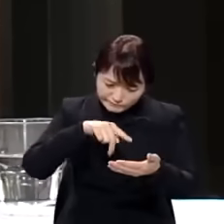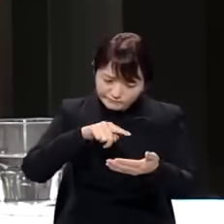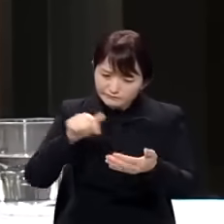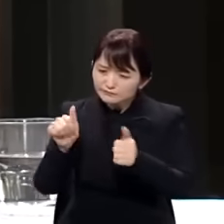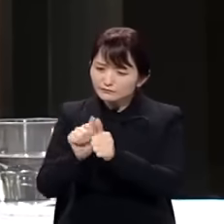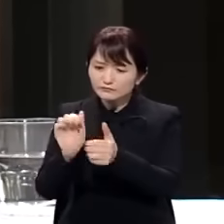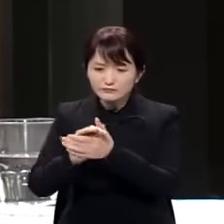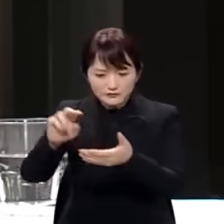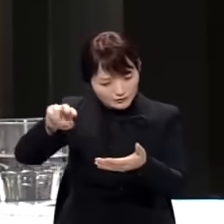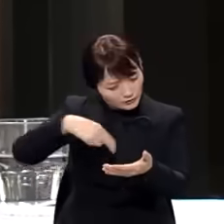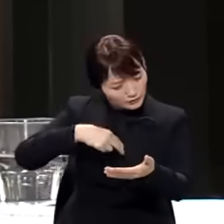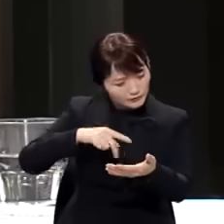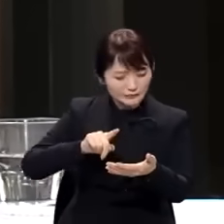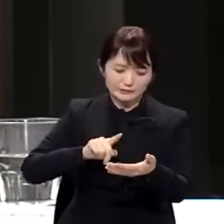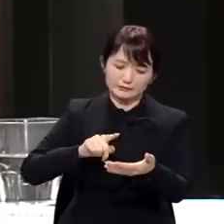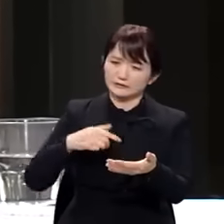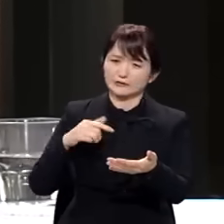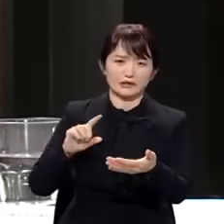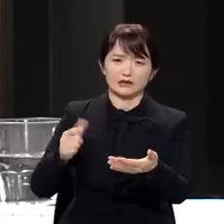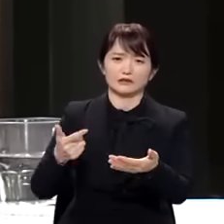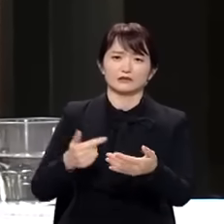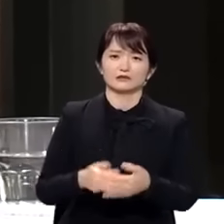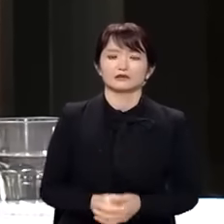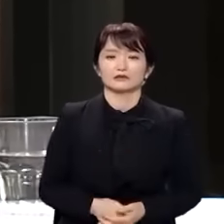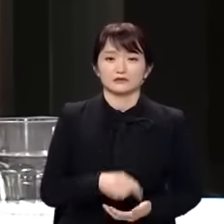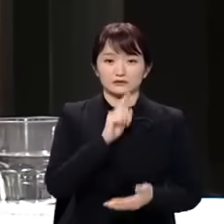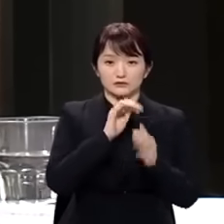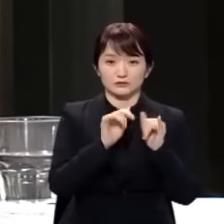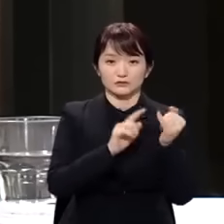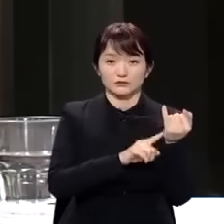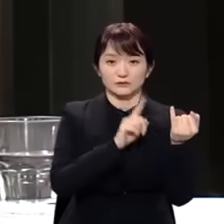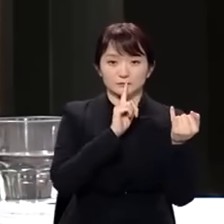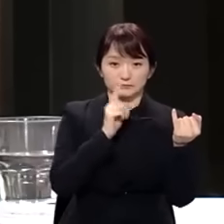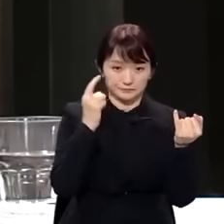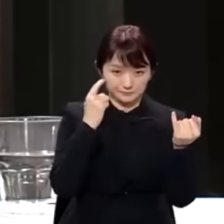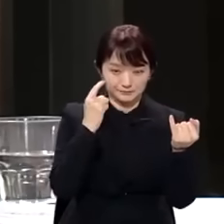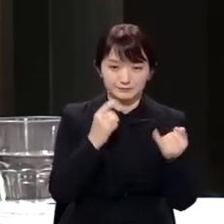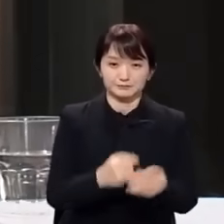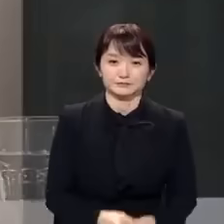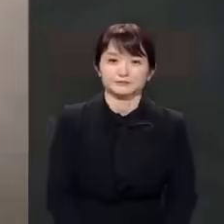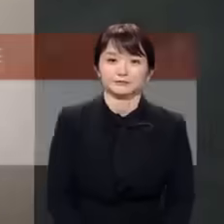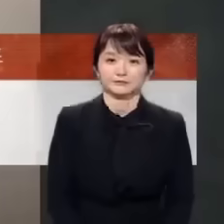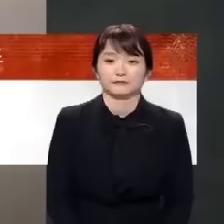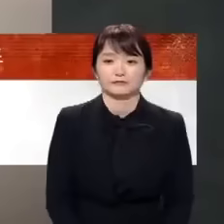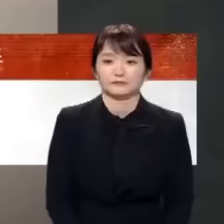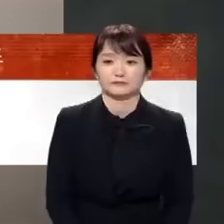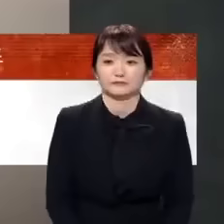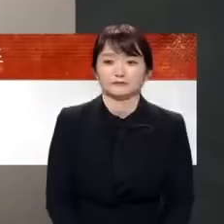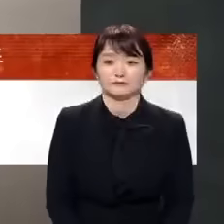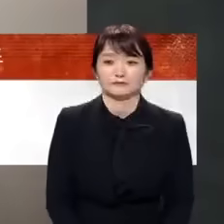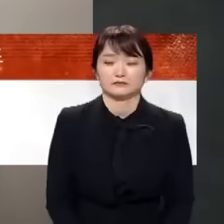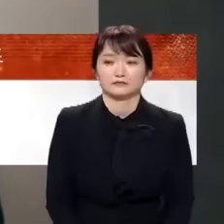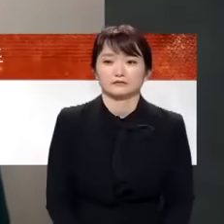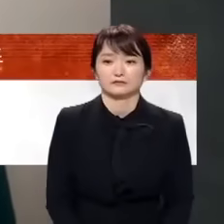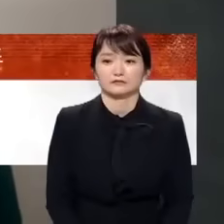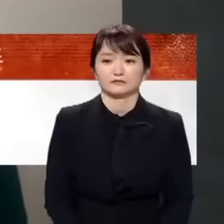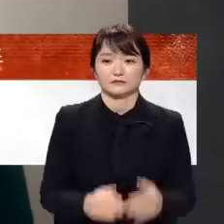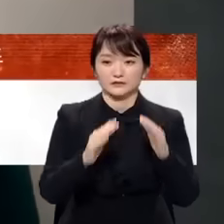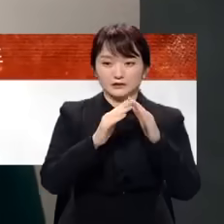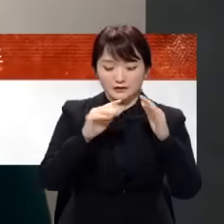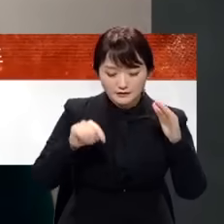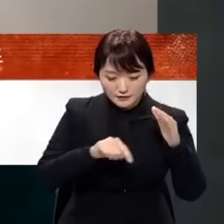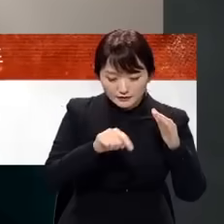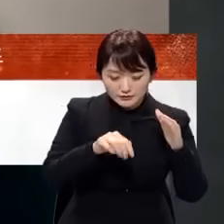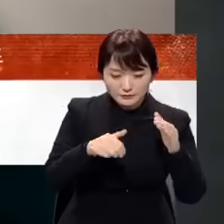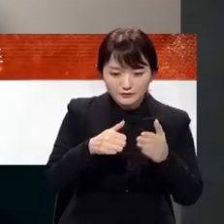남자친구가 보낸 문자가 아니었다는 건데요. 이 제보자분의 얘기 직접 들어보시죠. 아내 드릴 거 가전 가구를